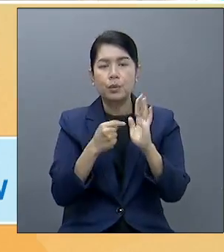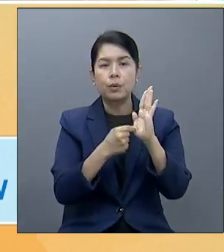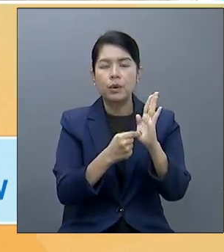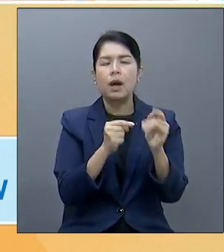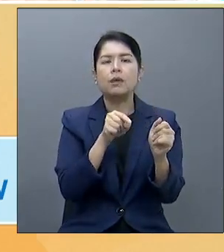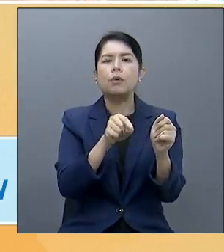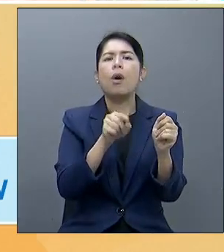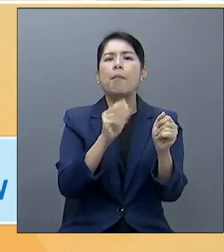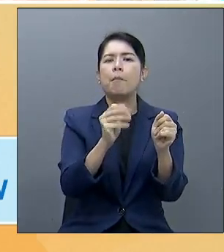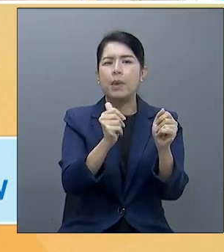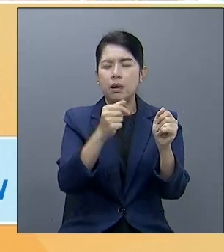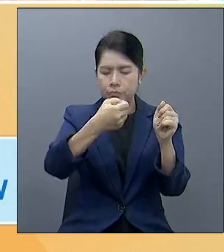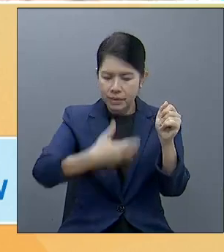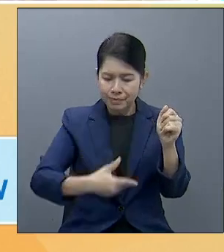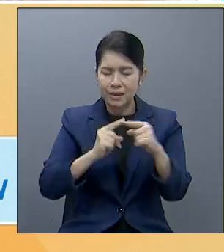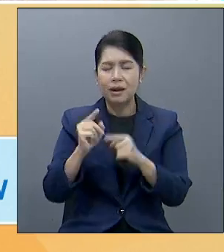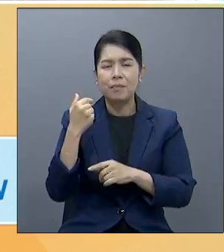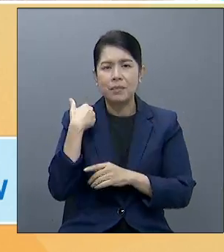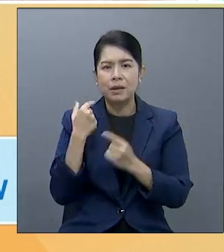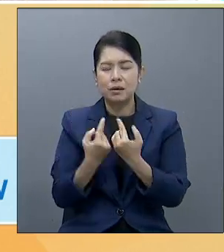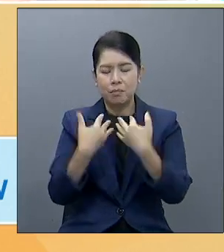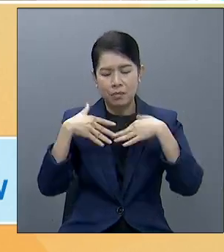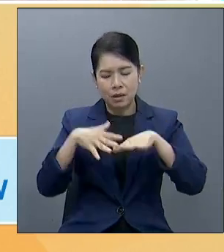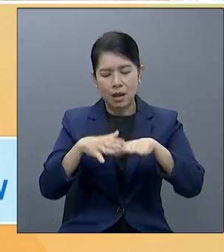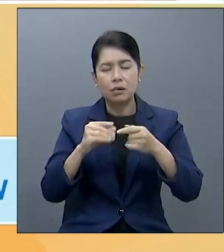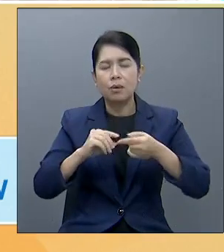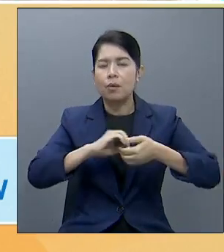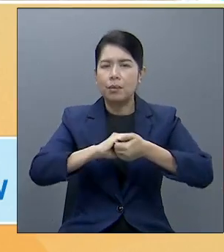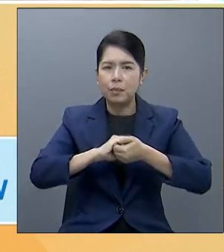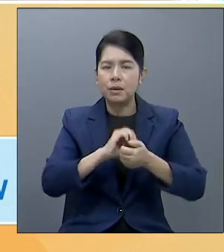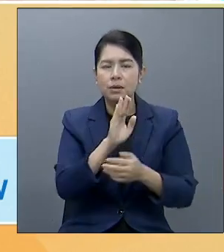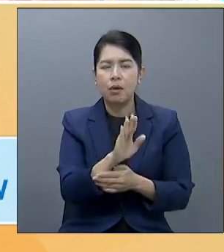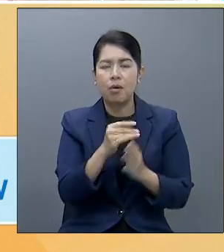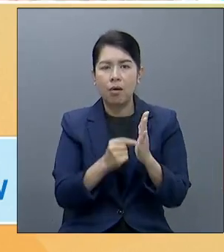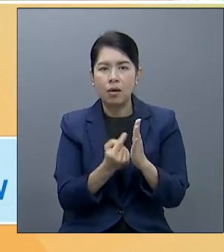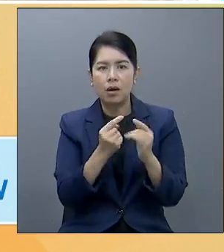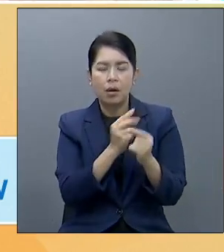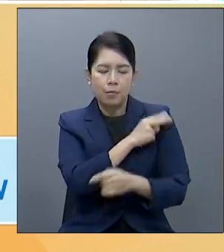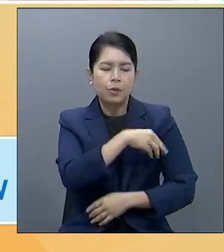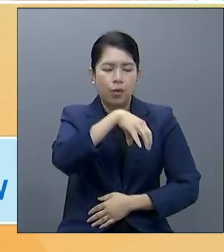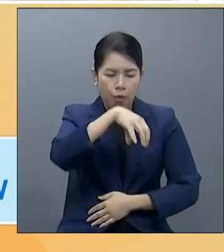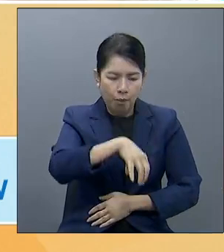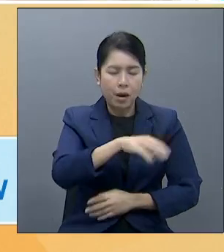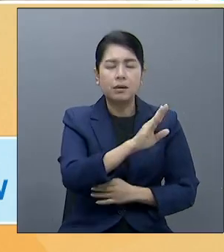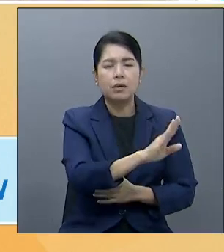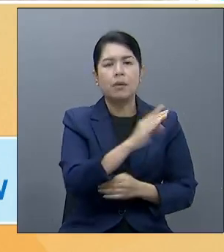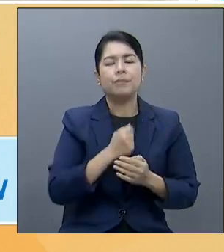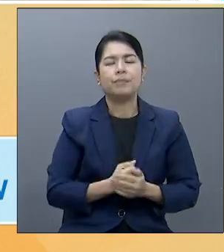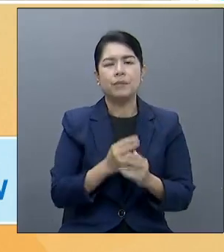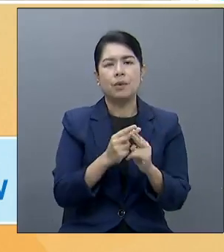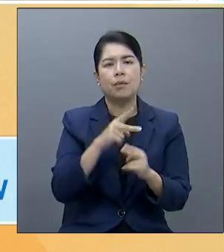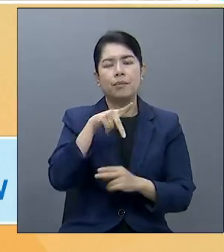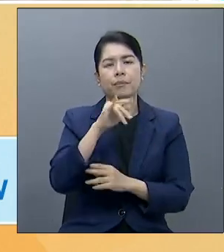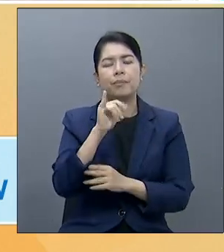การบูรณาการทุกภาคส่วนเข้ามามีส่วนร่วมนะคะก็คือตั้งแต่ระดับโรงพยาบาลอำเภอพญาแมงลายเลยเนี่ยโรงพยาบาลพญาแมงลายเนี่ยเอ